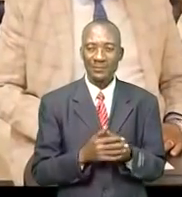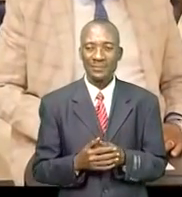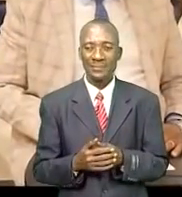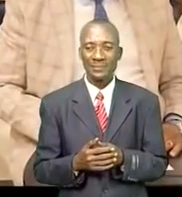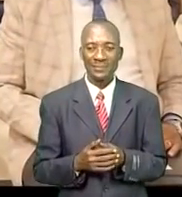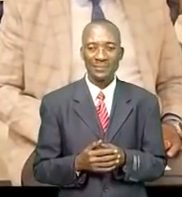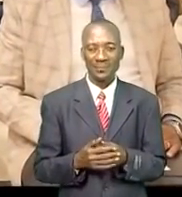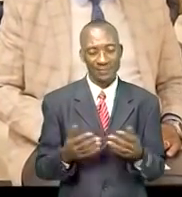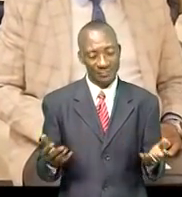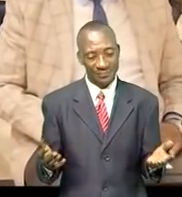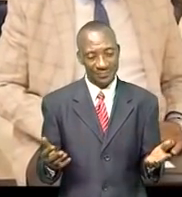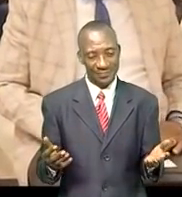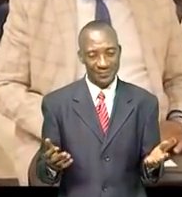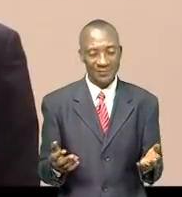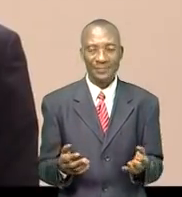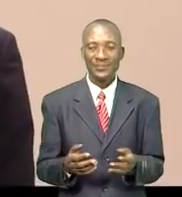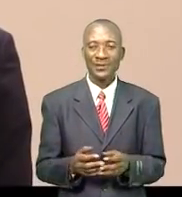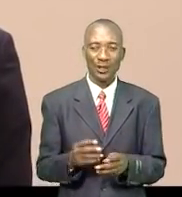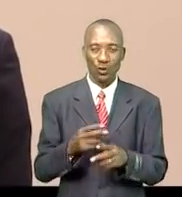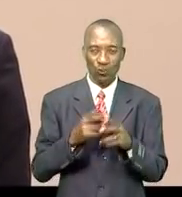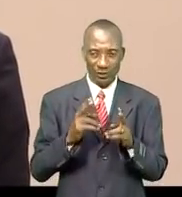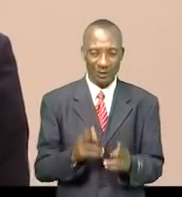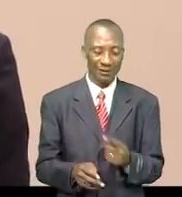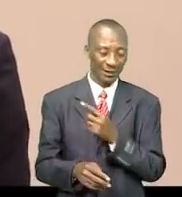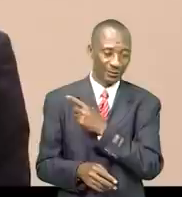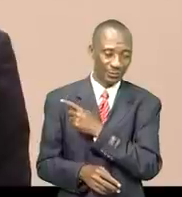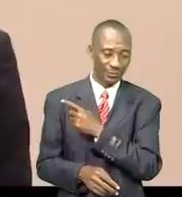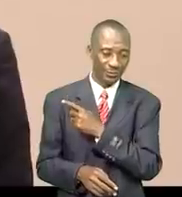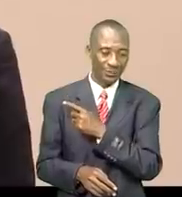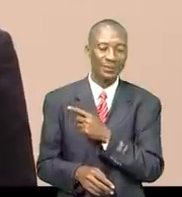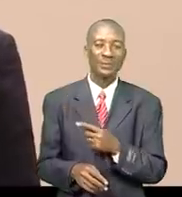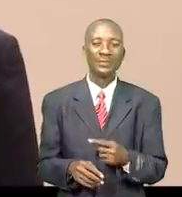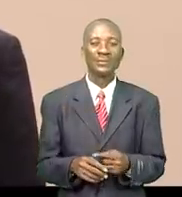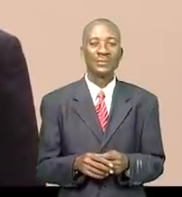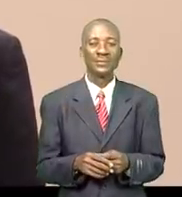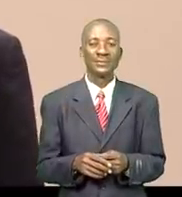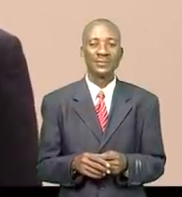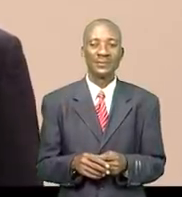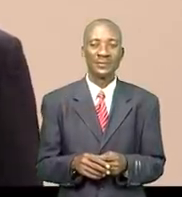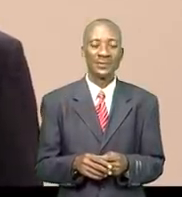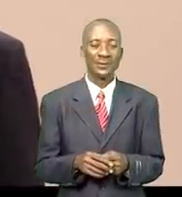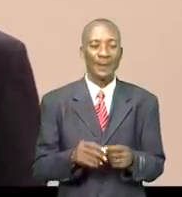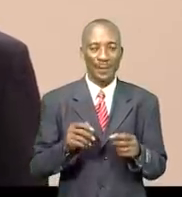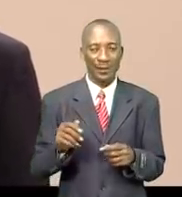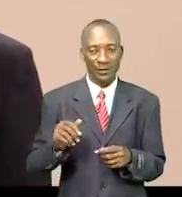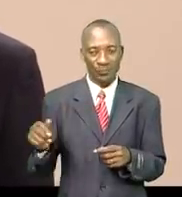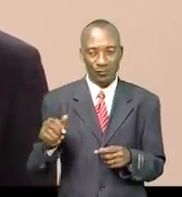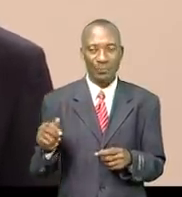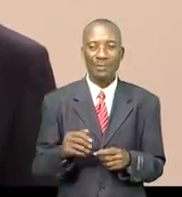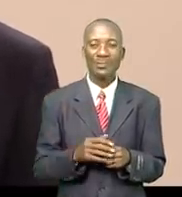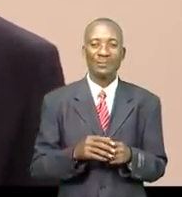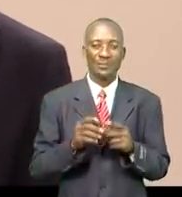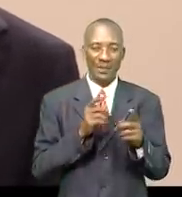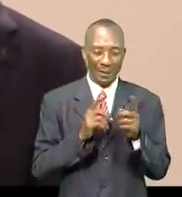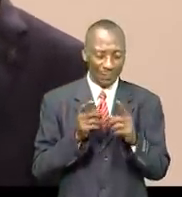de la pacification. Le coordonnateur adjoint du mécanisme national de suivi de l'accord cadre d'Addis Abeba, Patrick